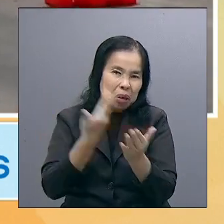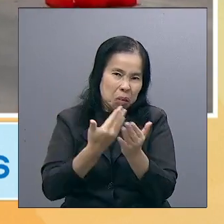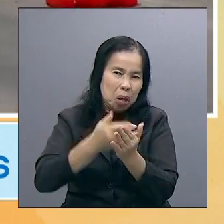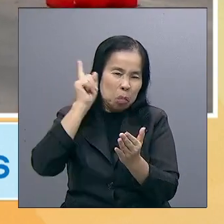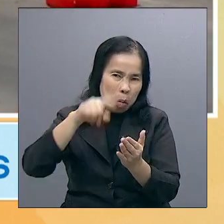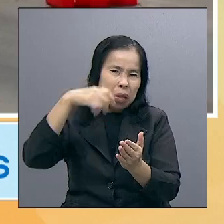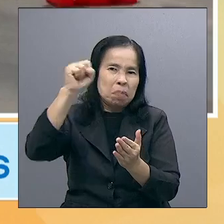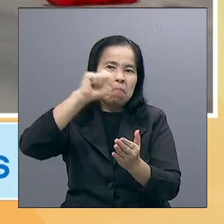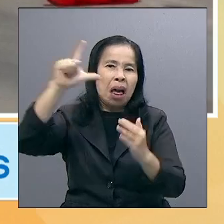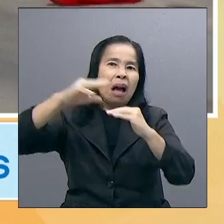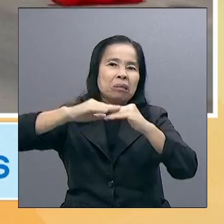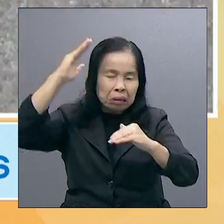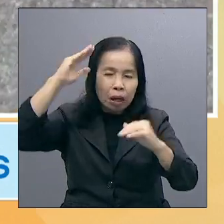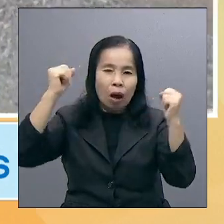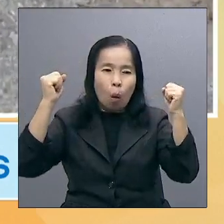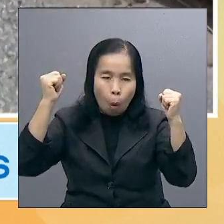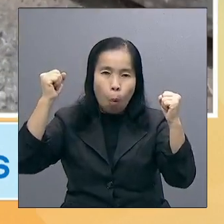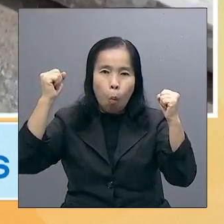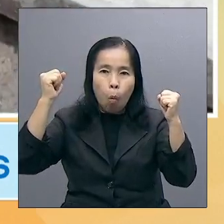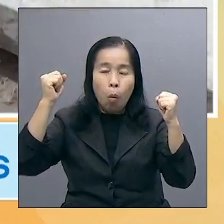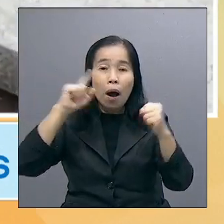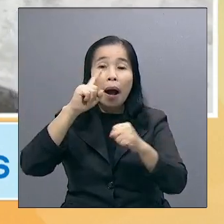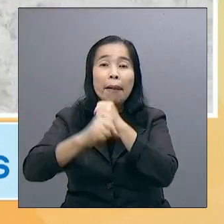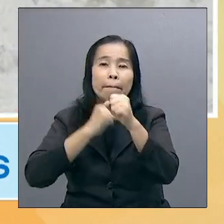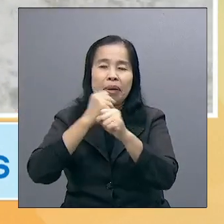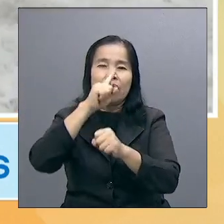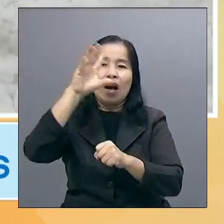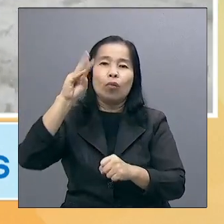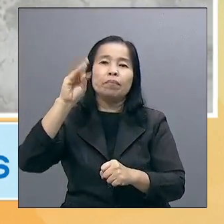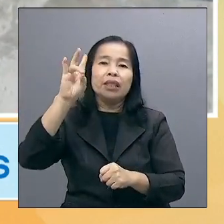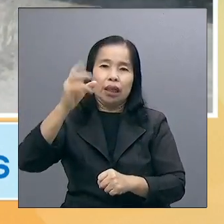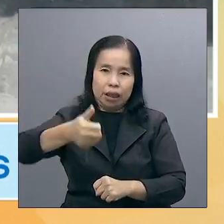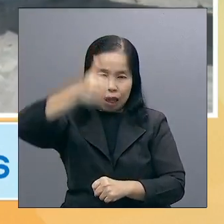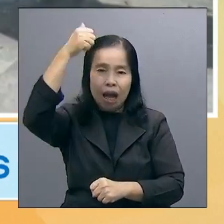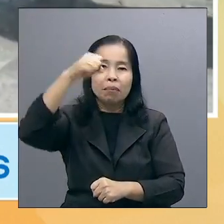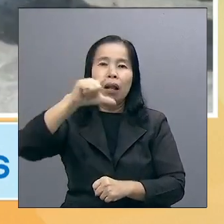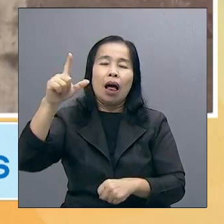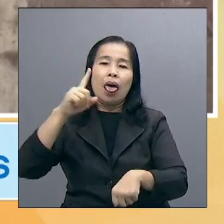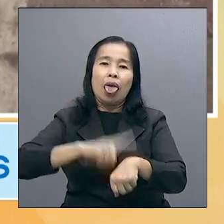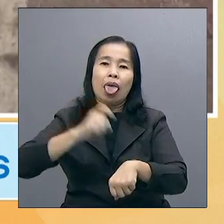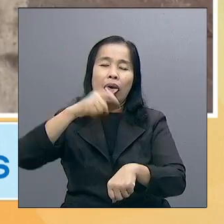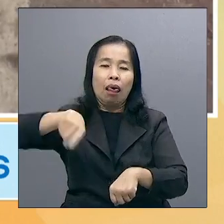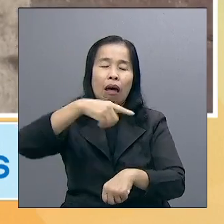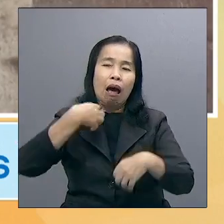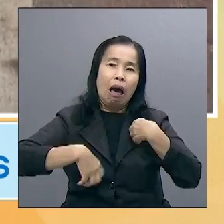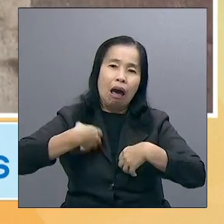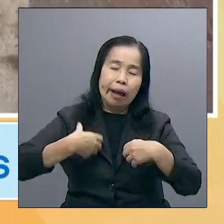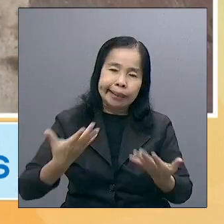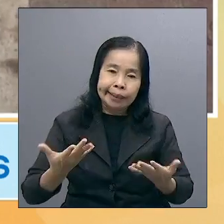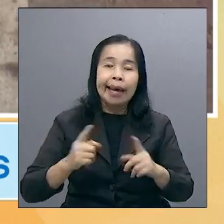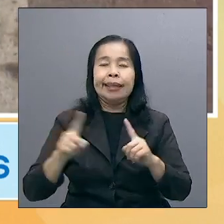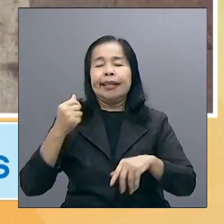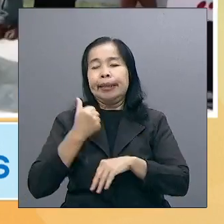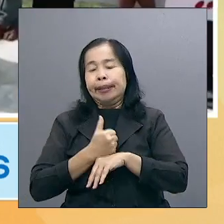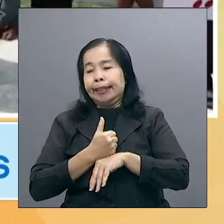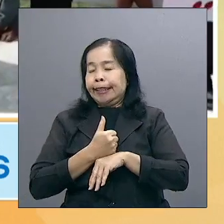ล้านบาทซึ่งจะใช้ได้ภายในปี 2567 คือปีหน้าอาจจะไม่ทันต่คามต้องการของชาวบ้านแต่ท่านพออ.และ